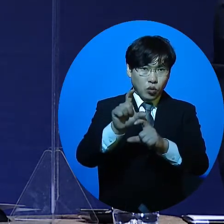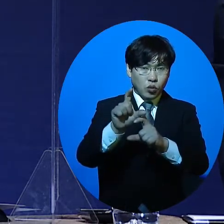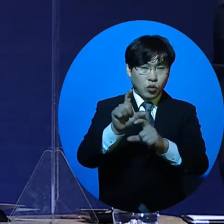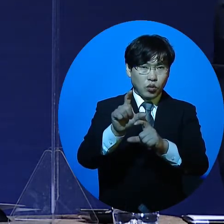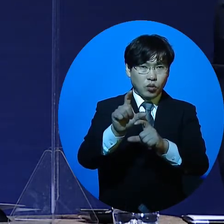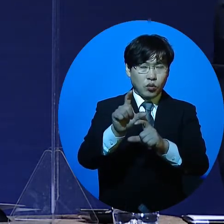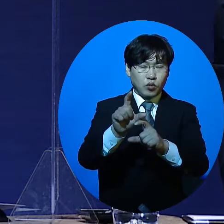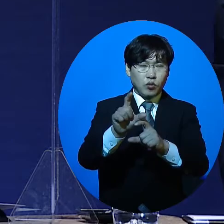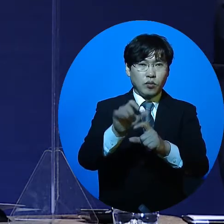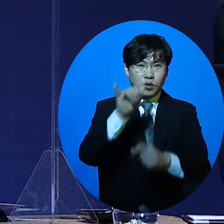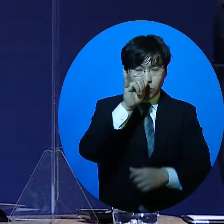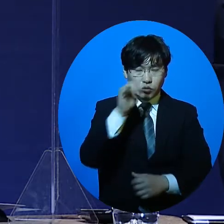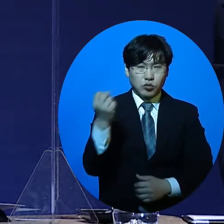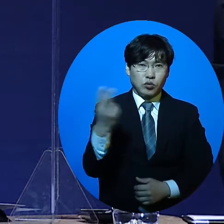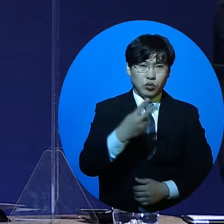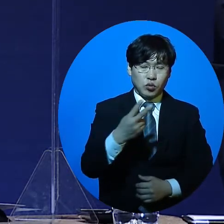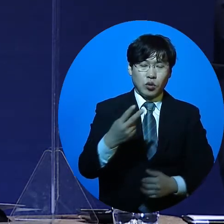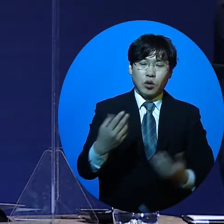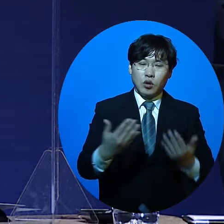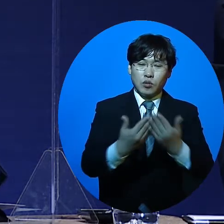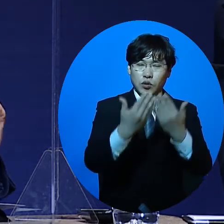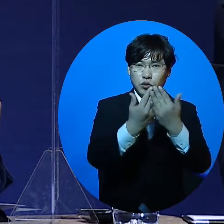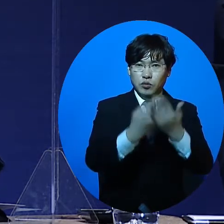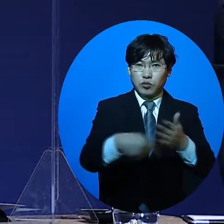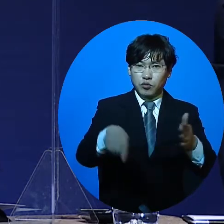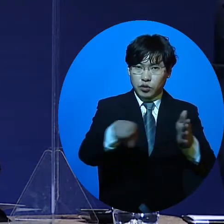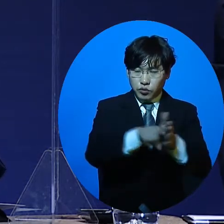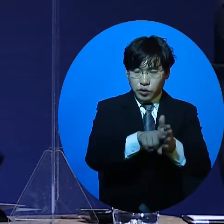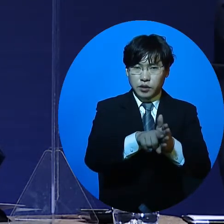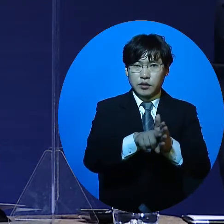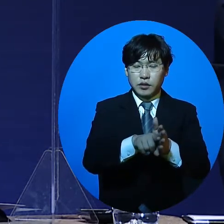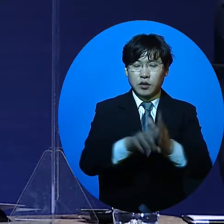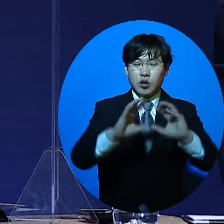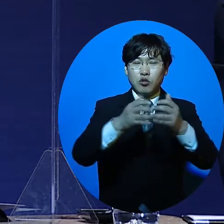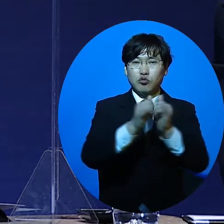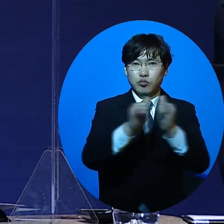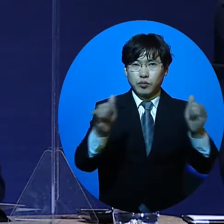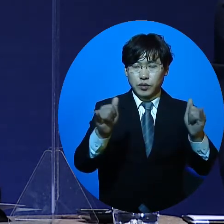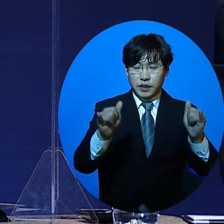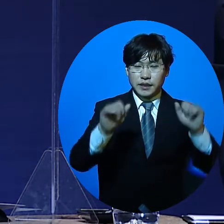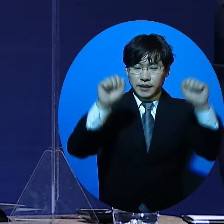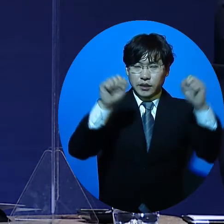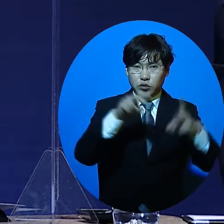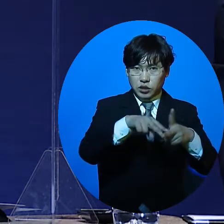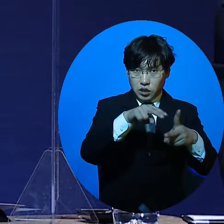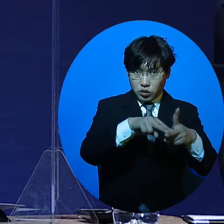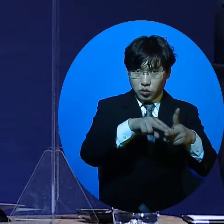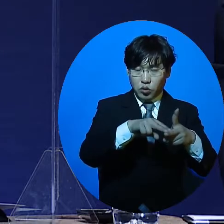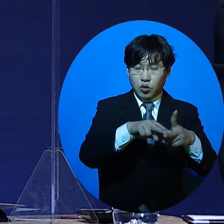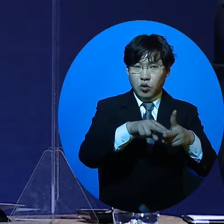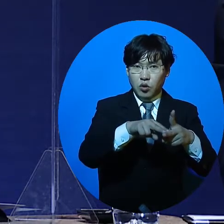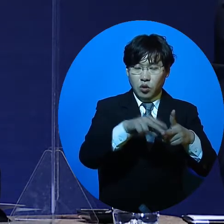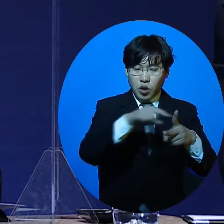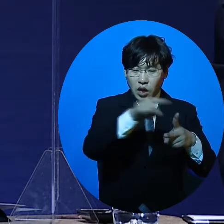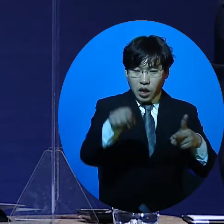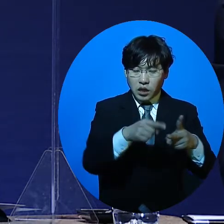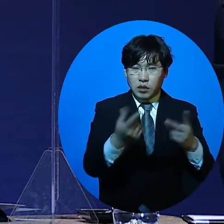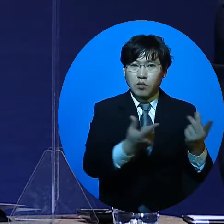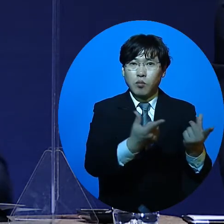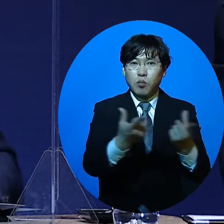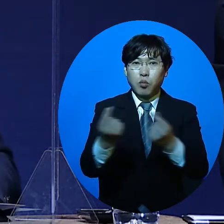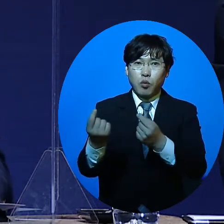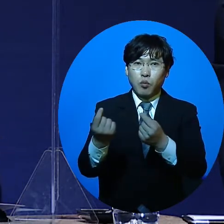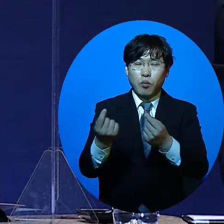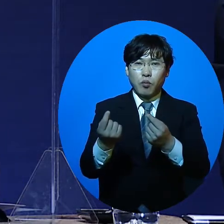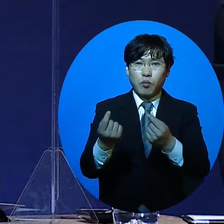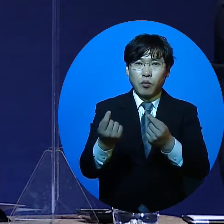체육이 좀 활성화되기 위해서는 국민체육센터라든지 어떤 장애인 체육에 관련된 시설을 할 때 보편적인 설계를 할 수 있는